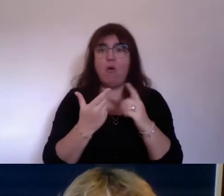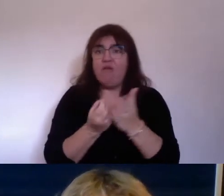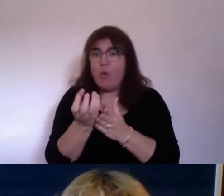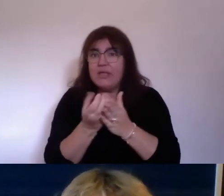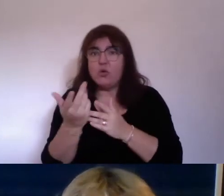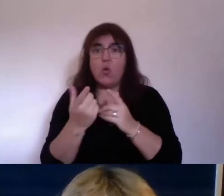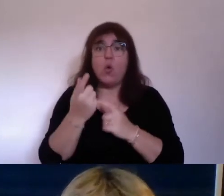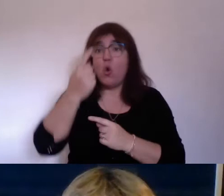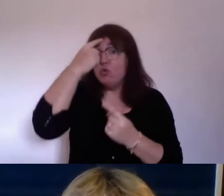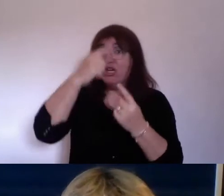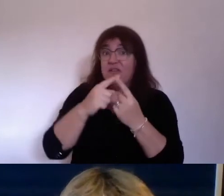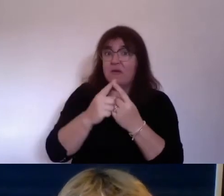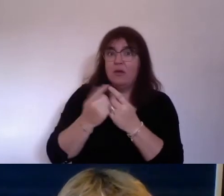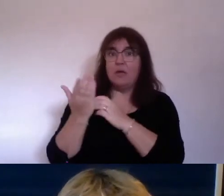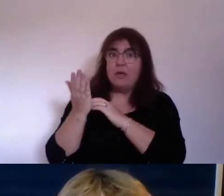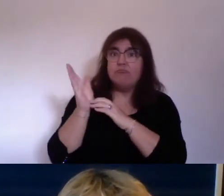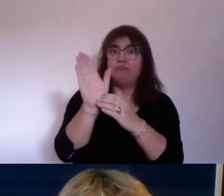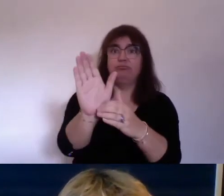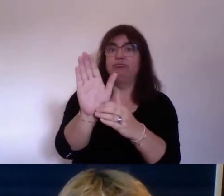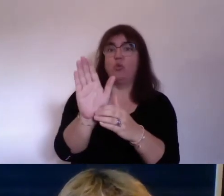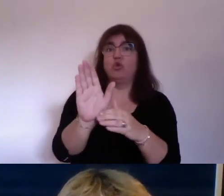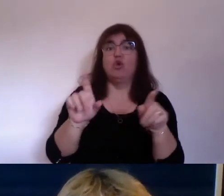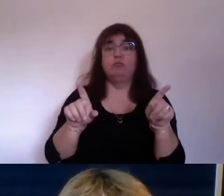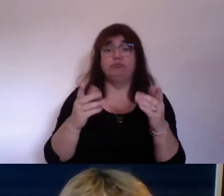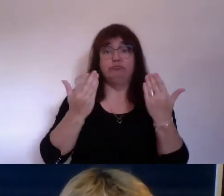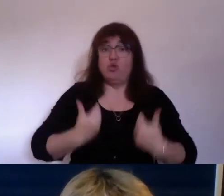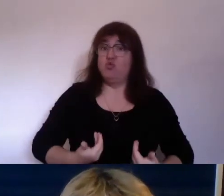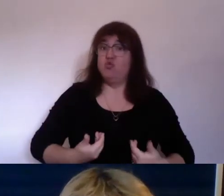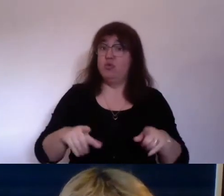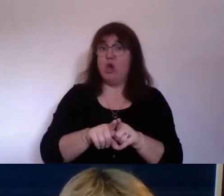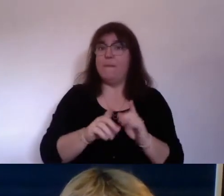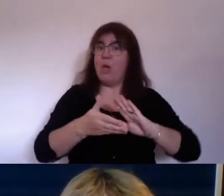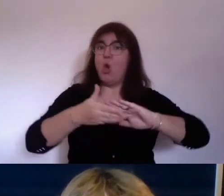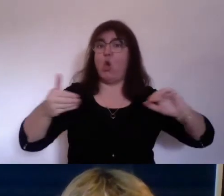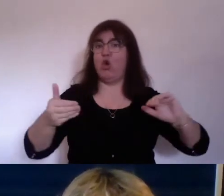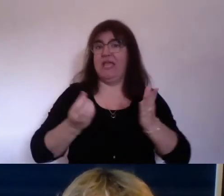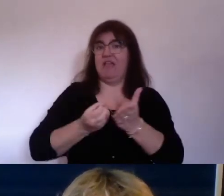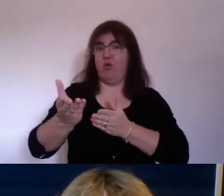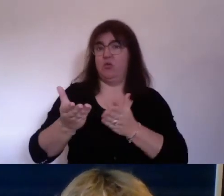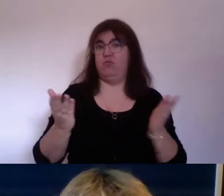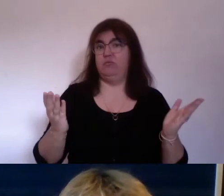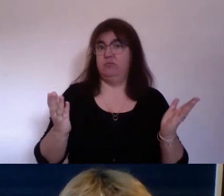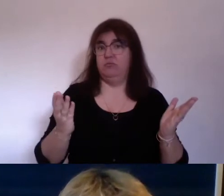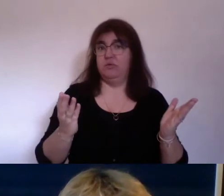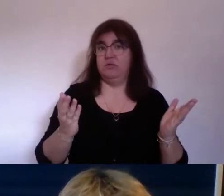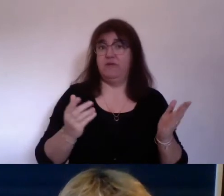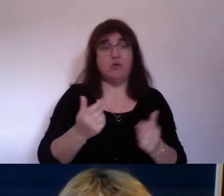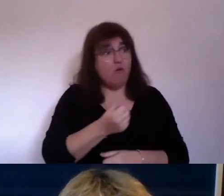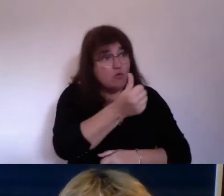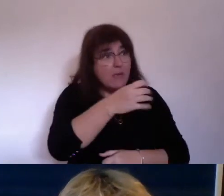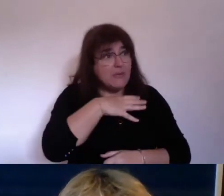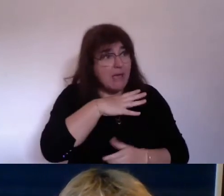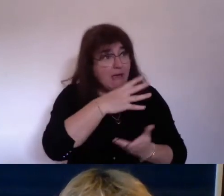votre travail entre guillemets. Nous, on est juste un relais d'information en fait, et on rend accessible l'information en facilitant en